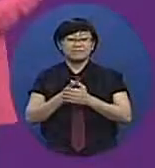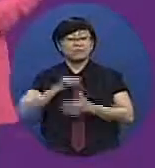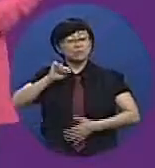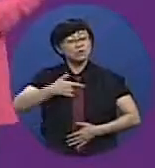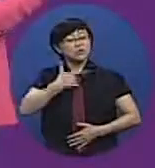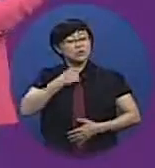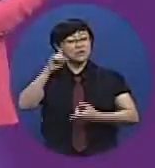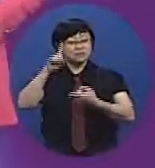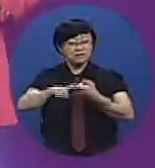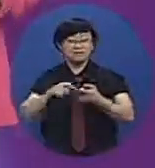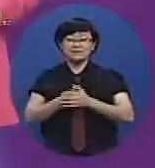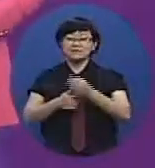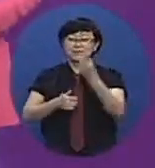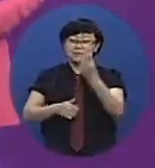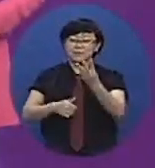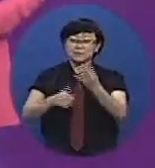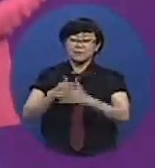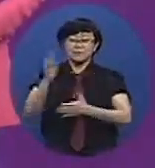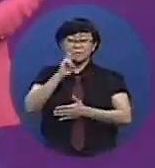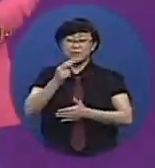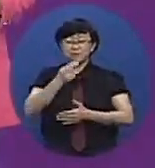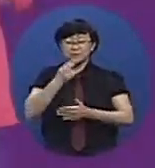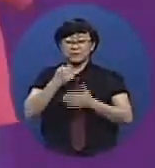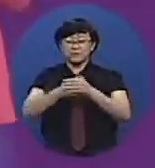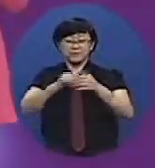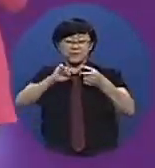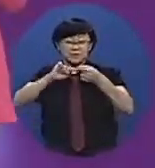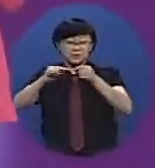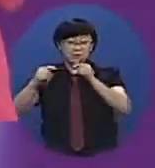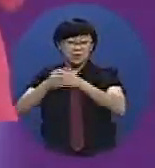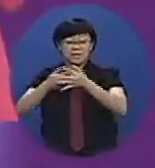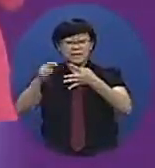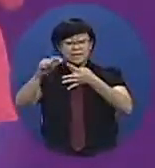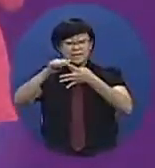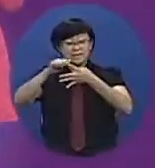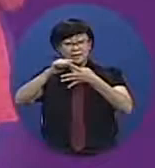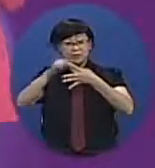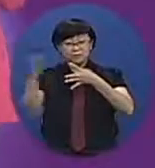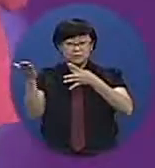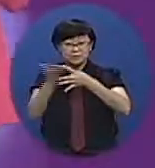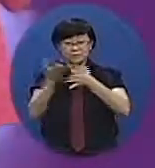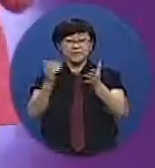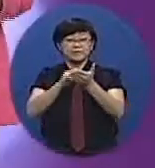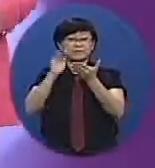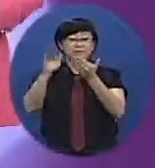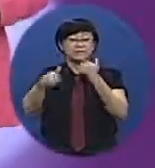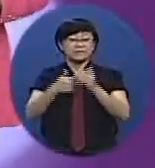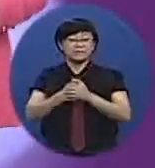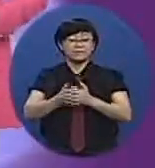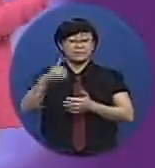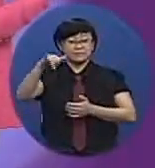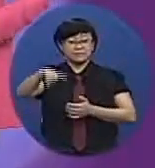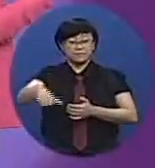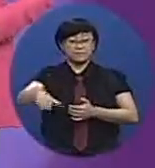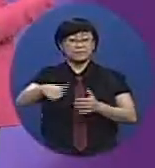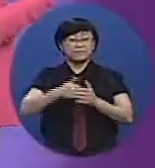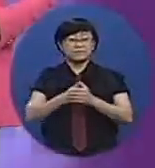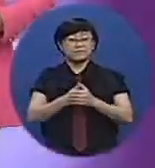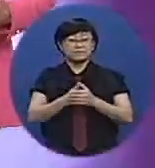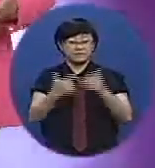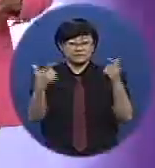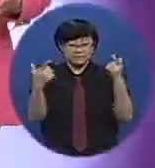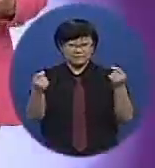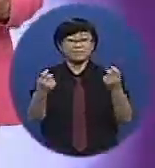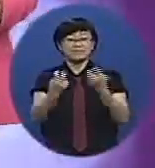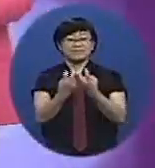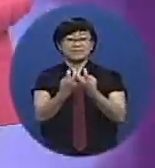본인이 부르고 싶은 노래 3번 무반주로 들어오셔서 본인이 부르고 싶은 노래 1절을 불러주시고 수화기를 내려놓으시면 네, 같은